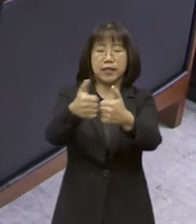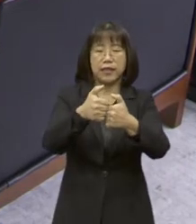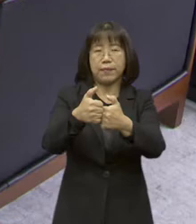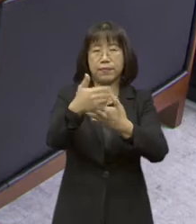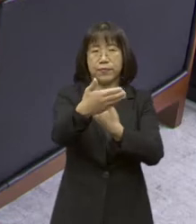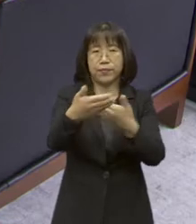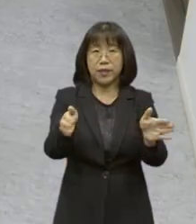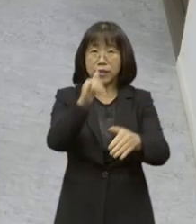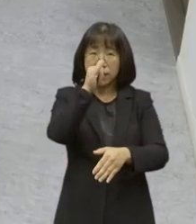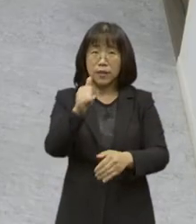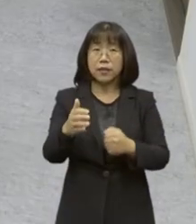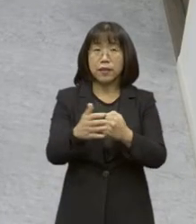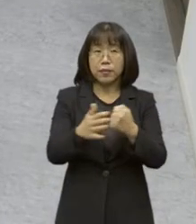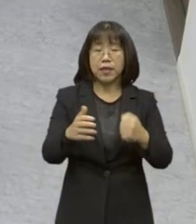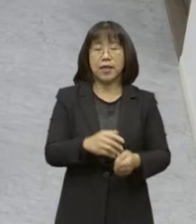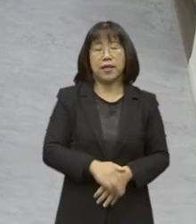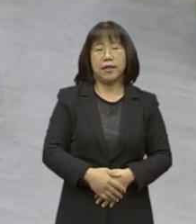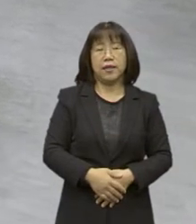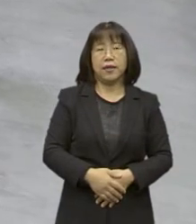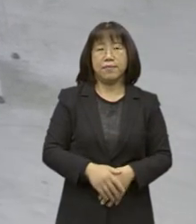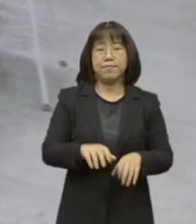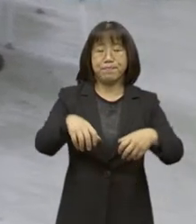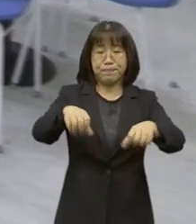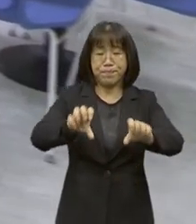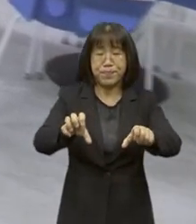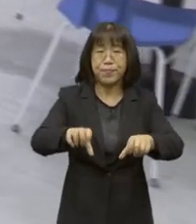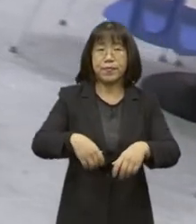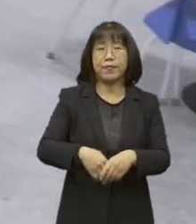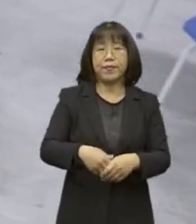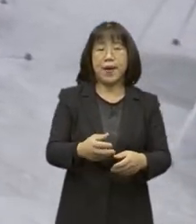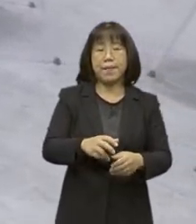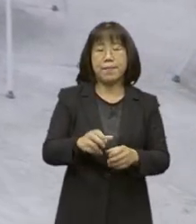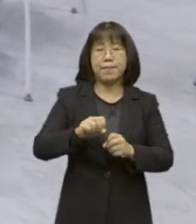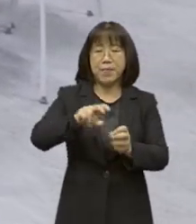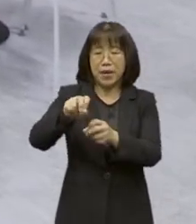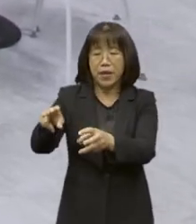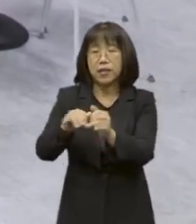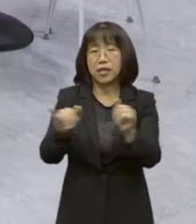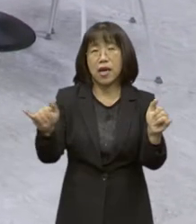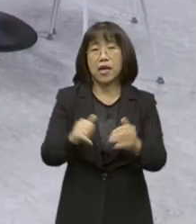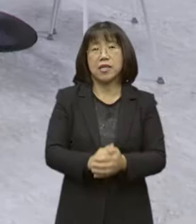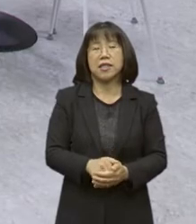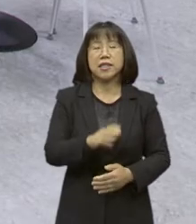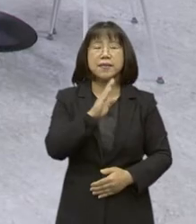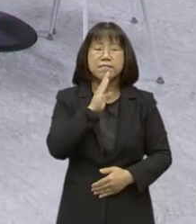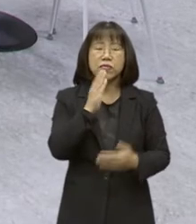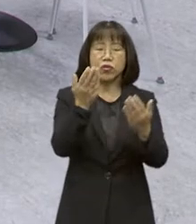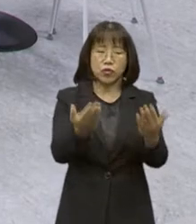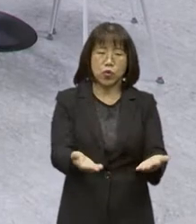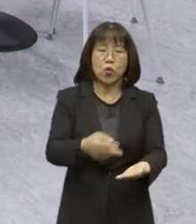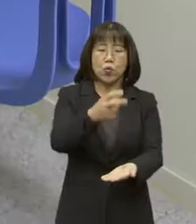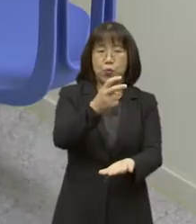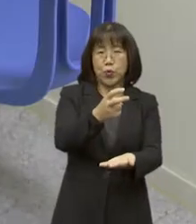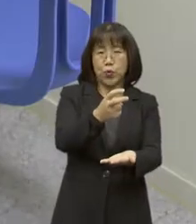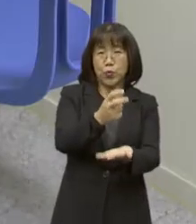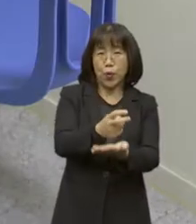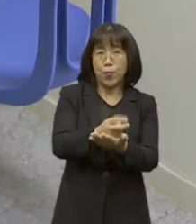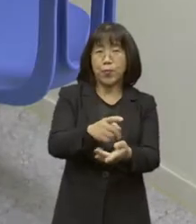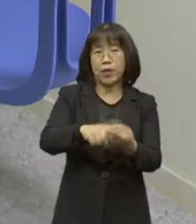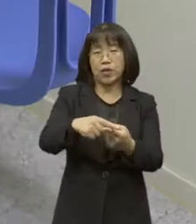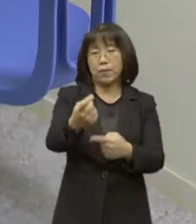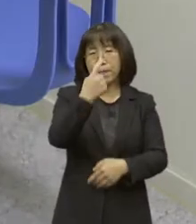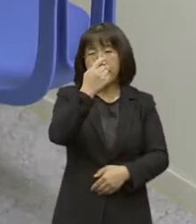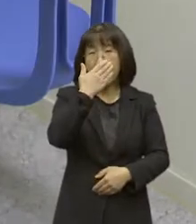조성돼 있으며 이동 노동자들이 실질적으로 근무 환경 개선을 도움받을 수 있는 노동 복지 프로그램도 운영